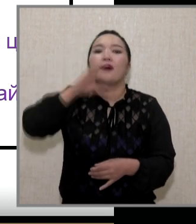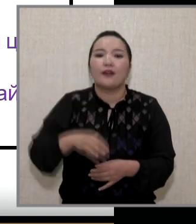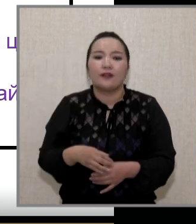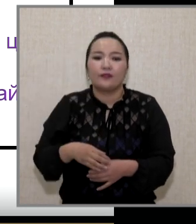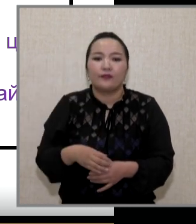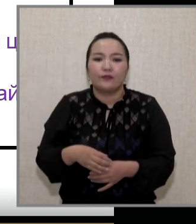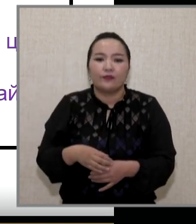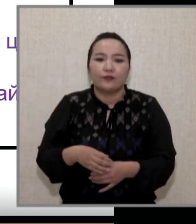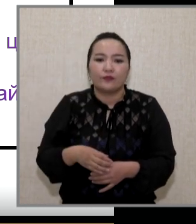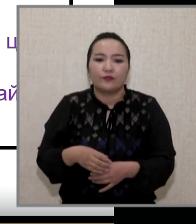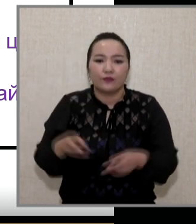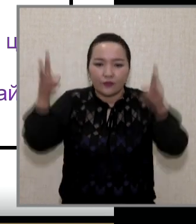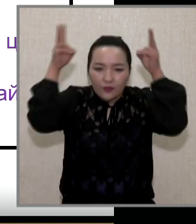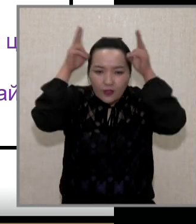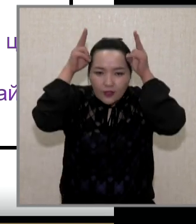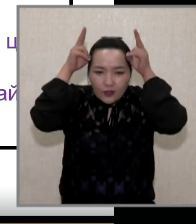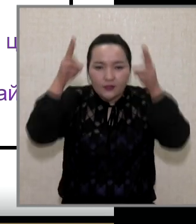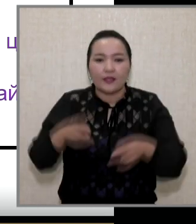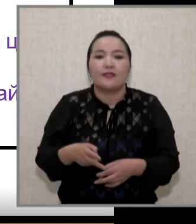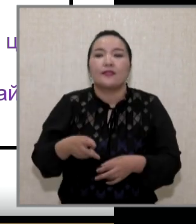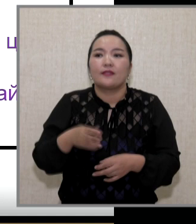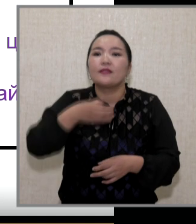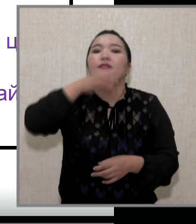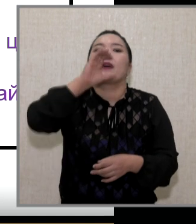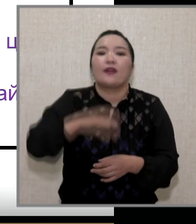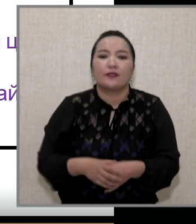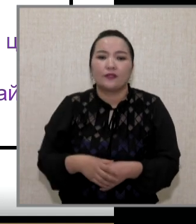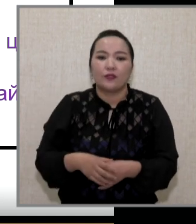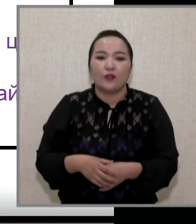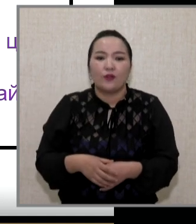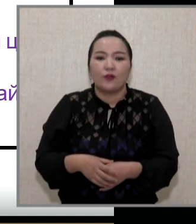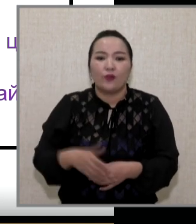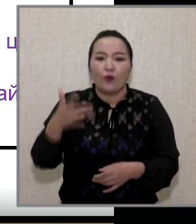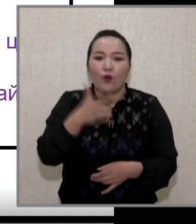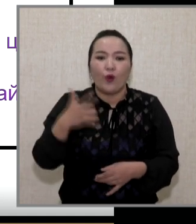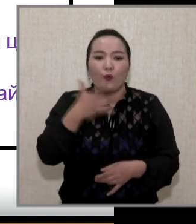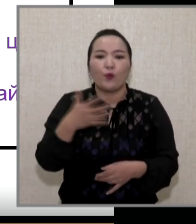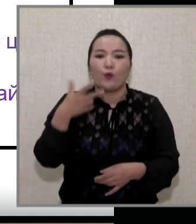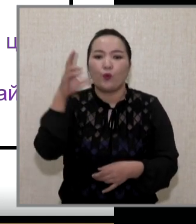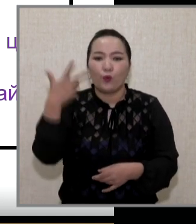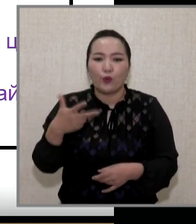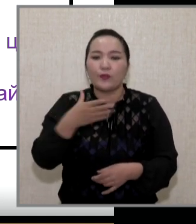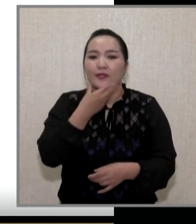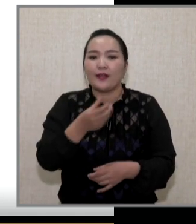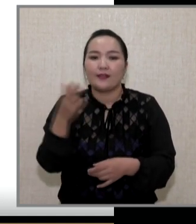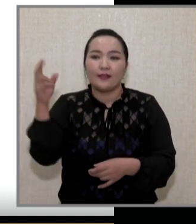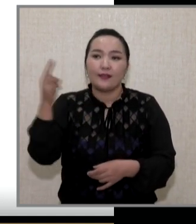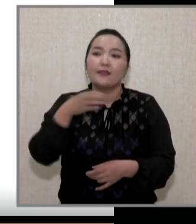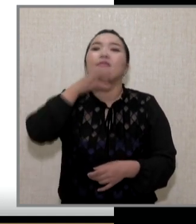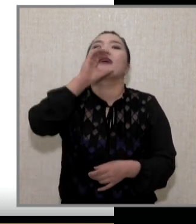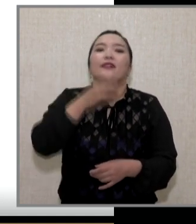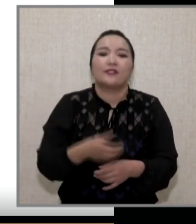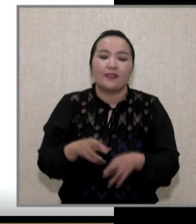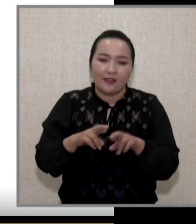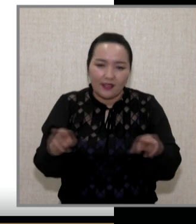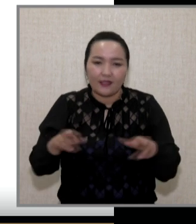цай, уранха цай, дэргангийн будаата цай, цаатан цай, гой гурван сайхан гэх мэтлэн цайнууд байдаг байх нэ. За одоо